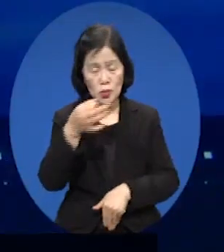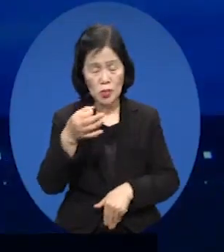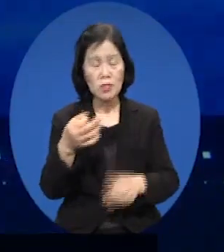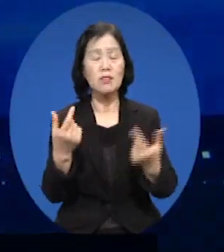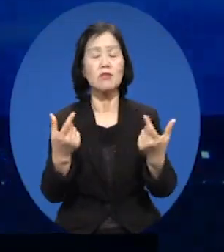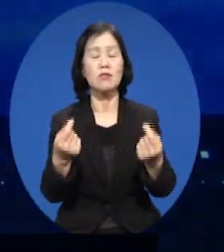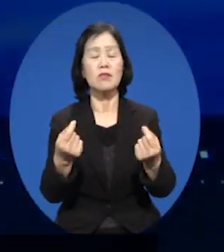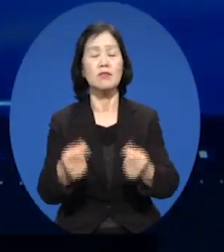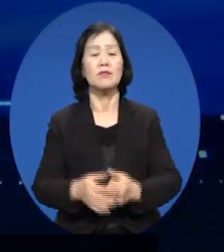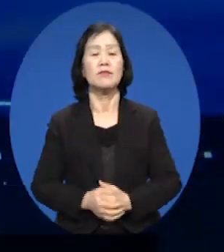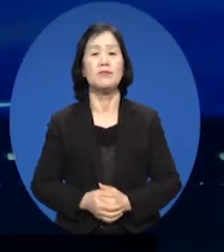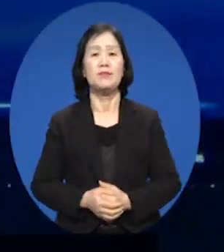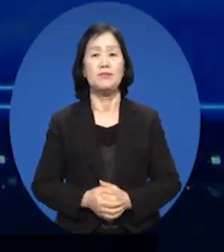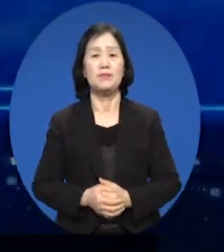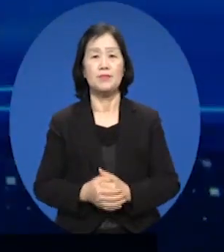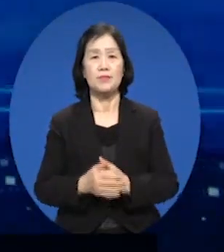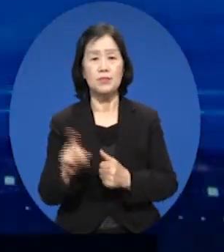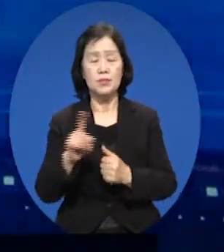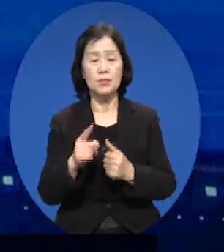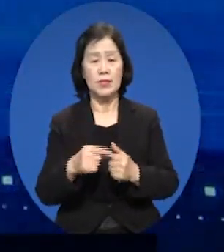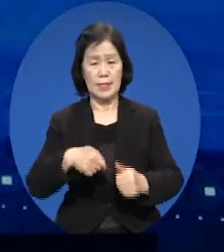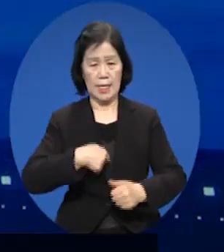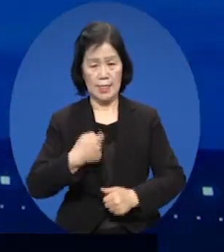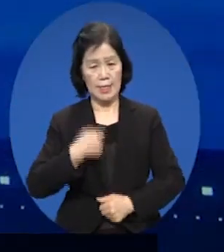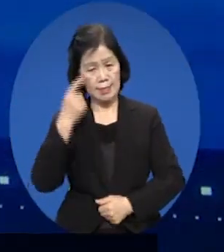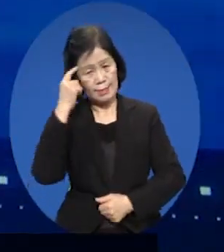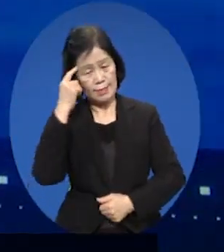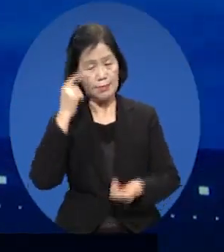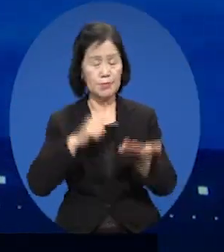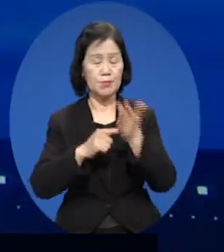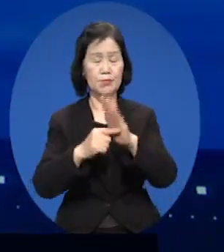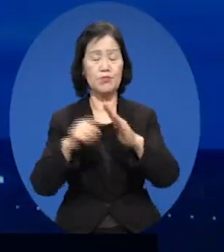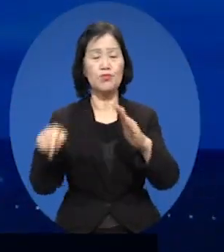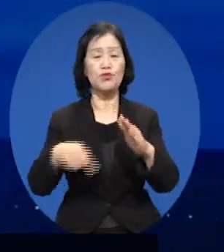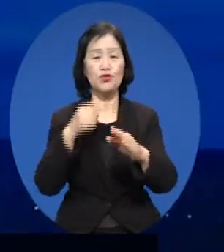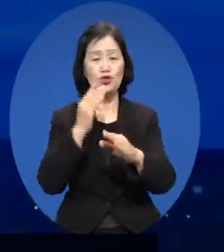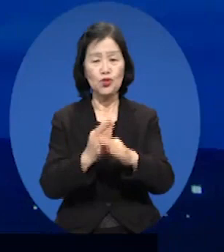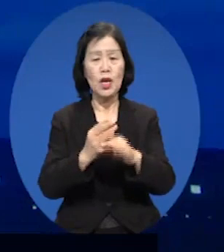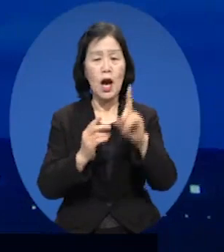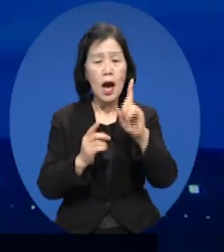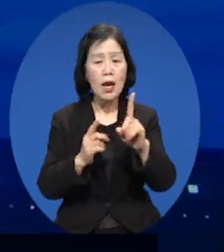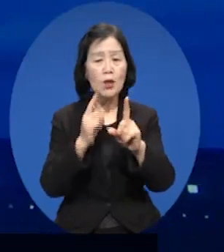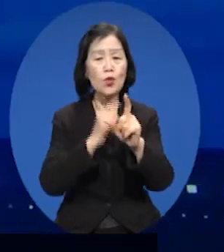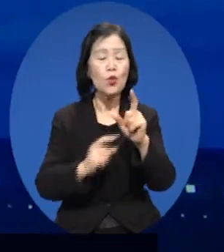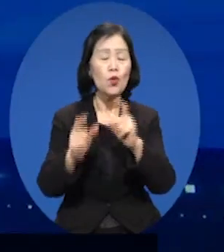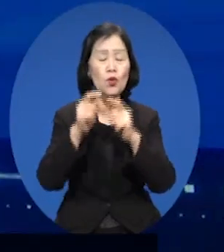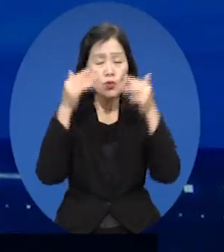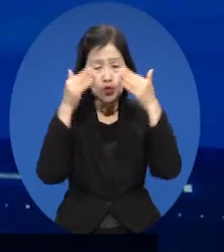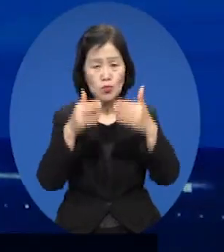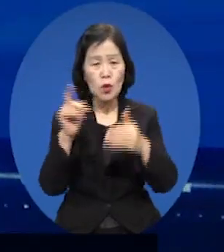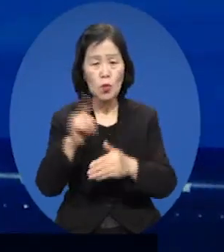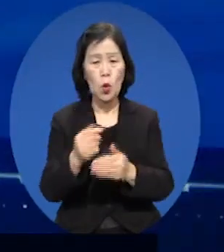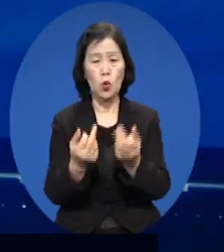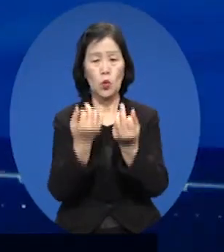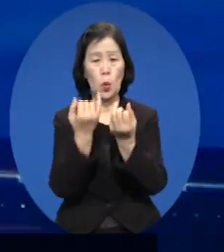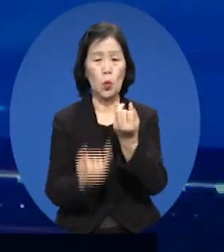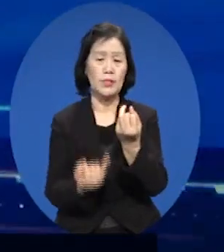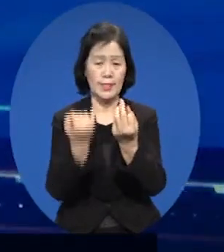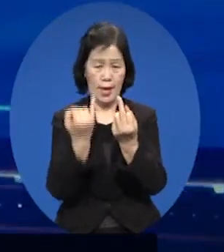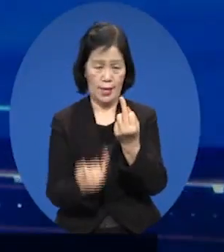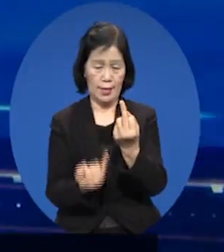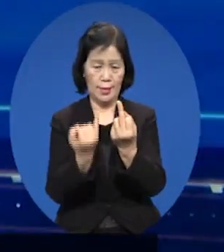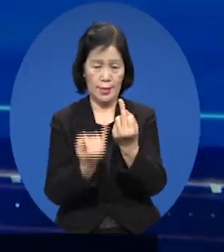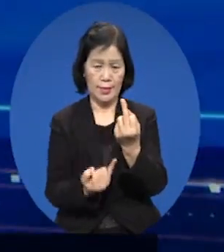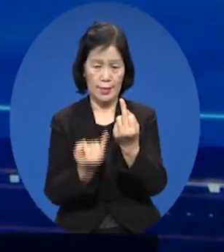같습니다 이렇게 어떤 그 자신의 의지를 피력한 가운데 한 가지 또 주목할 내용이 있습니다 동생이 줘 김여정